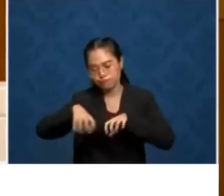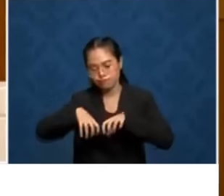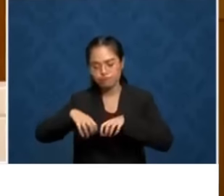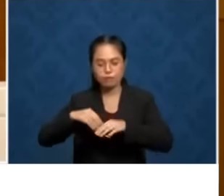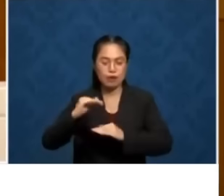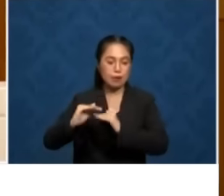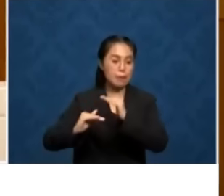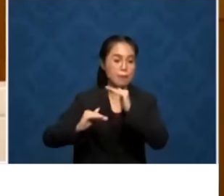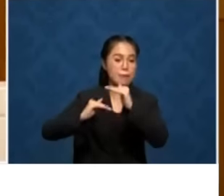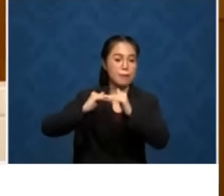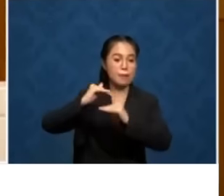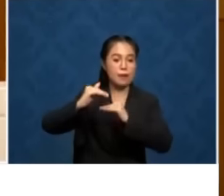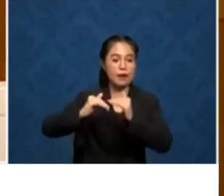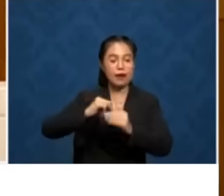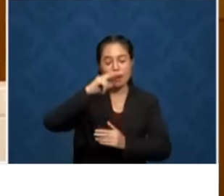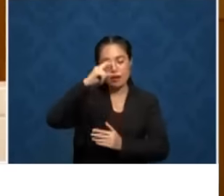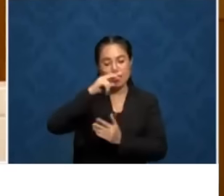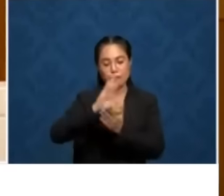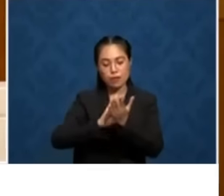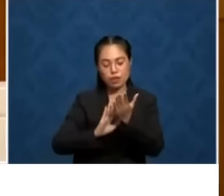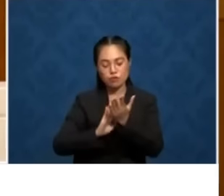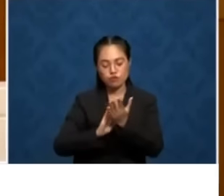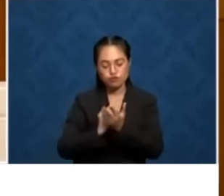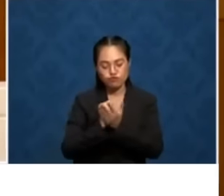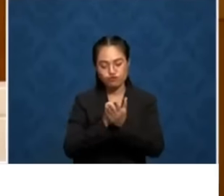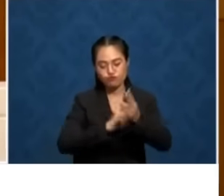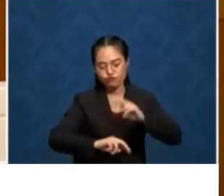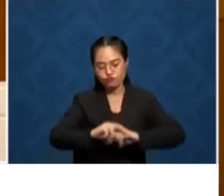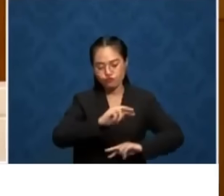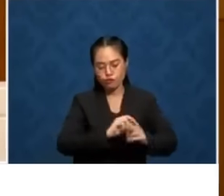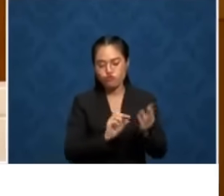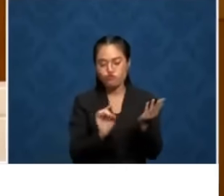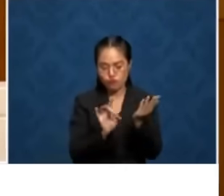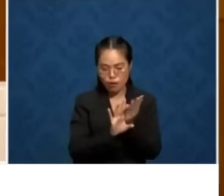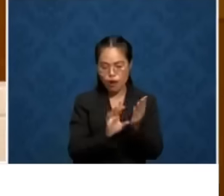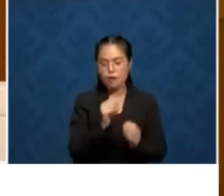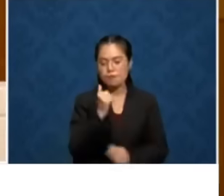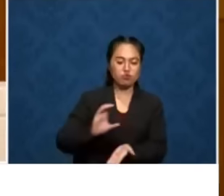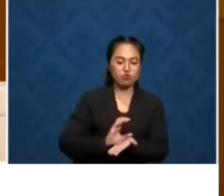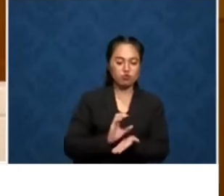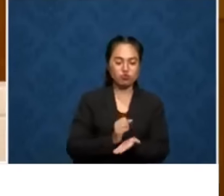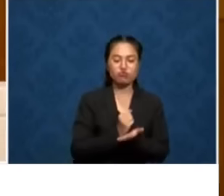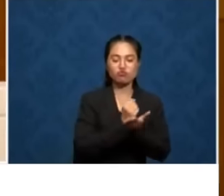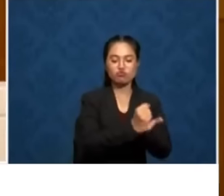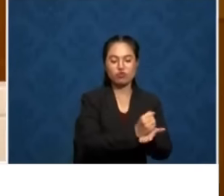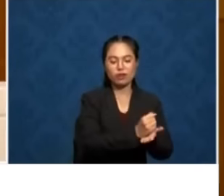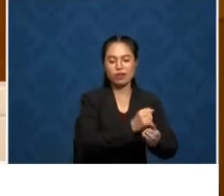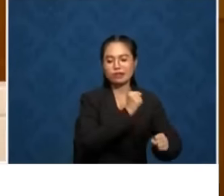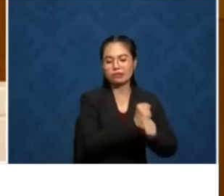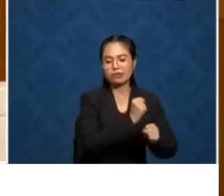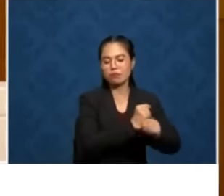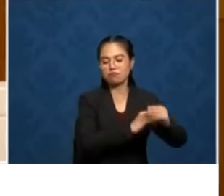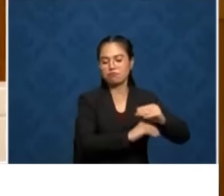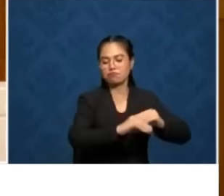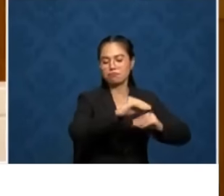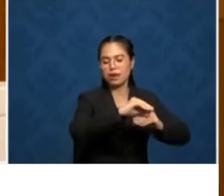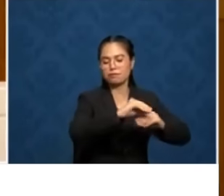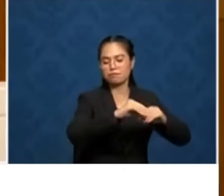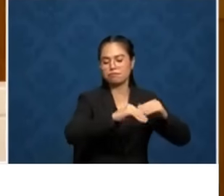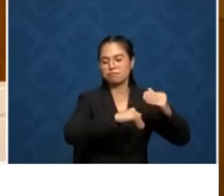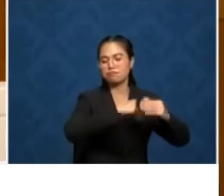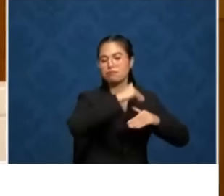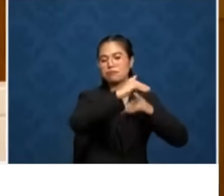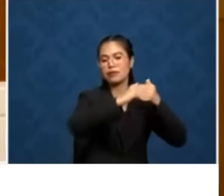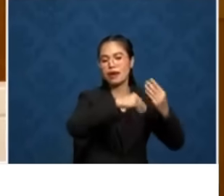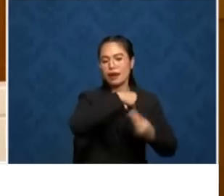ให้เป็นไปอย่างมีประสิทธิภาพเหมาะสมและเกิดประโยชน์สูงสุดพิจารณาใช้เครื่องมือทางการเงิน